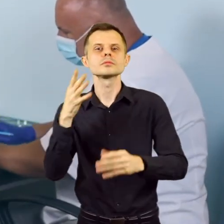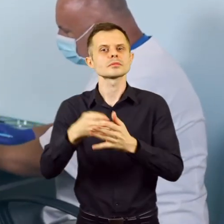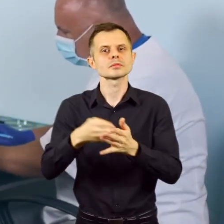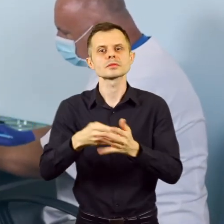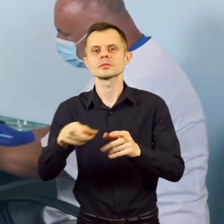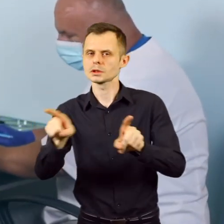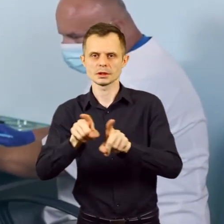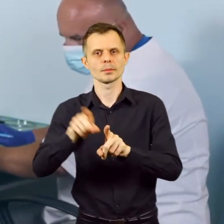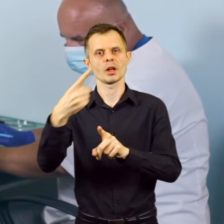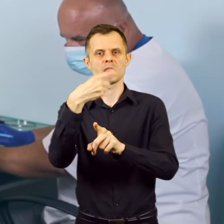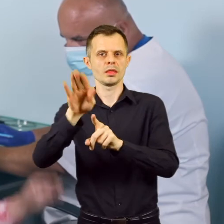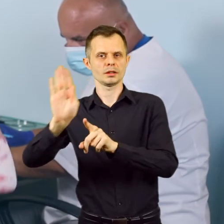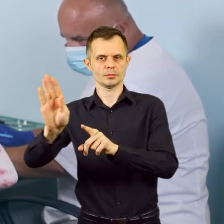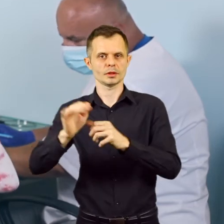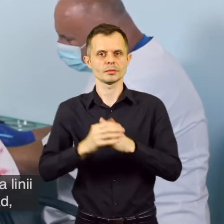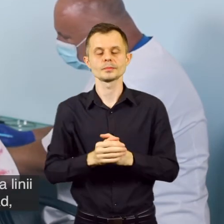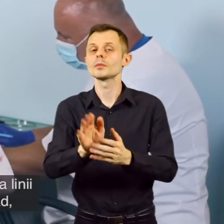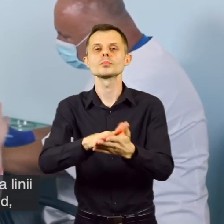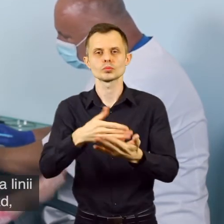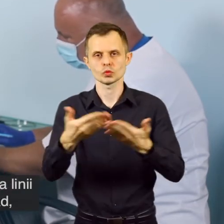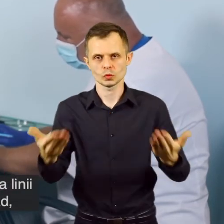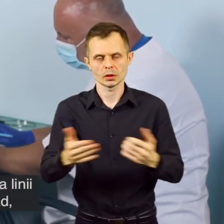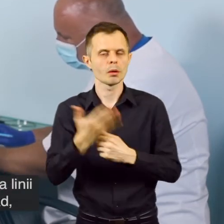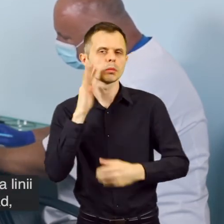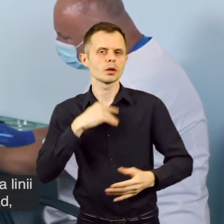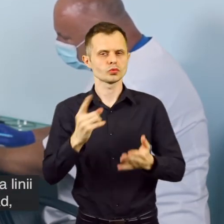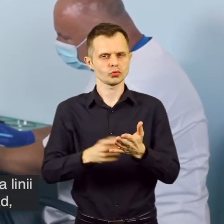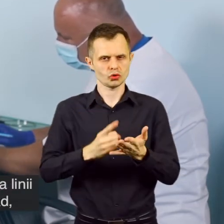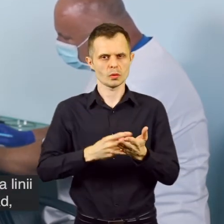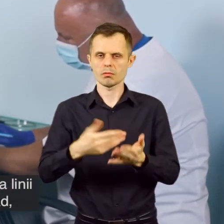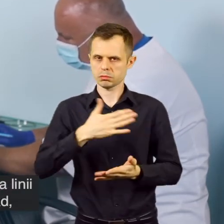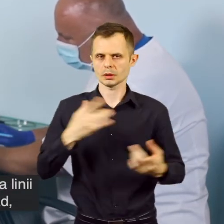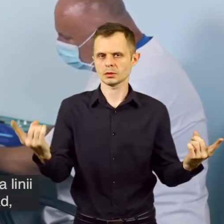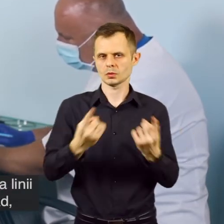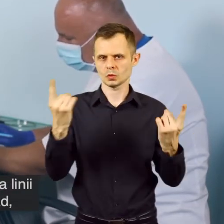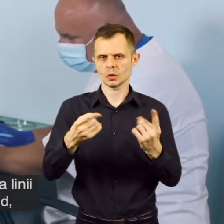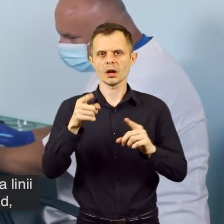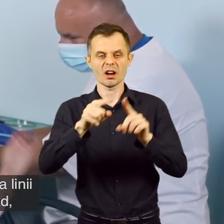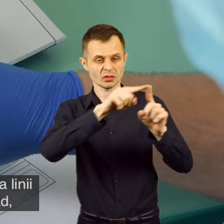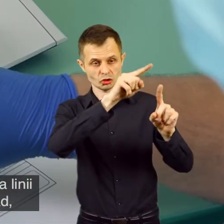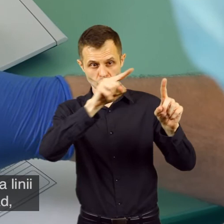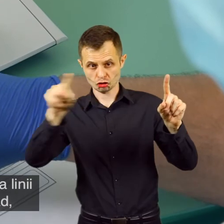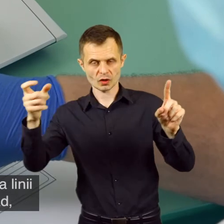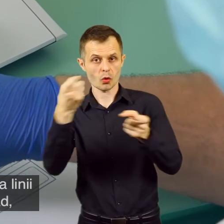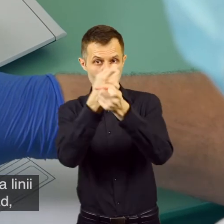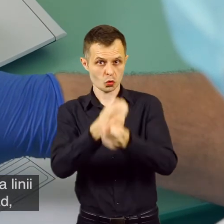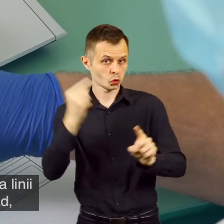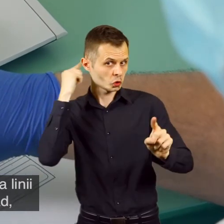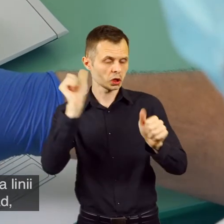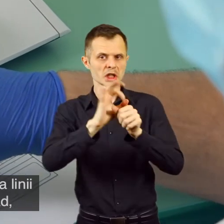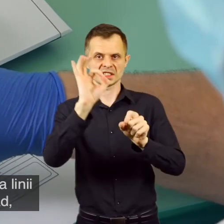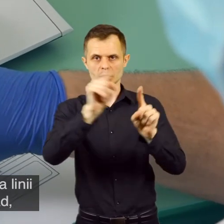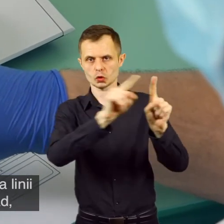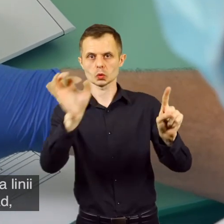określamy również w decybelach. Przykładowo, bardzo często zdarza się, że krzywa kostna jest prawidłowa na linii